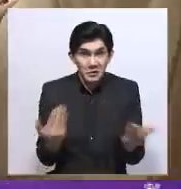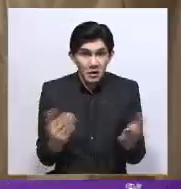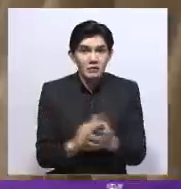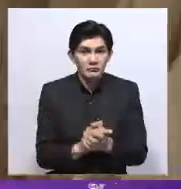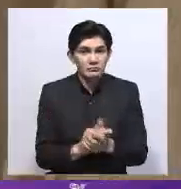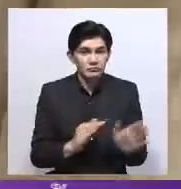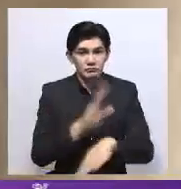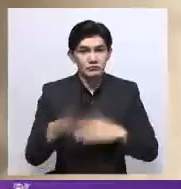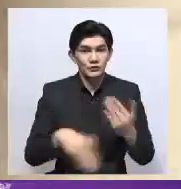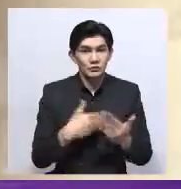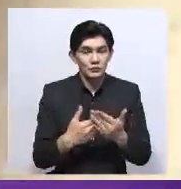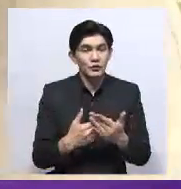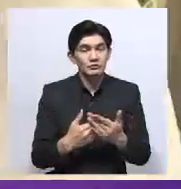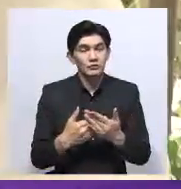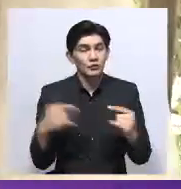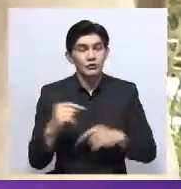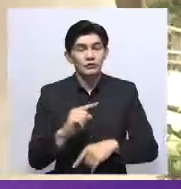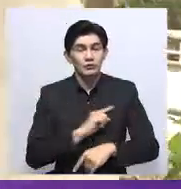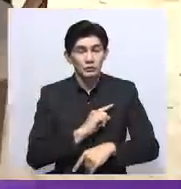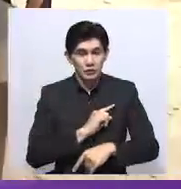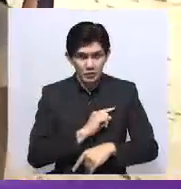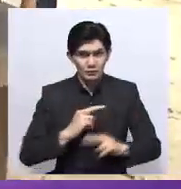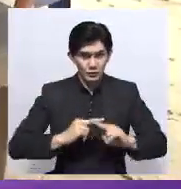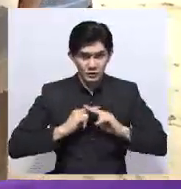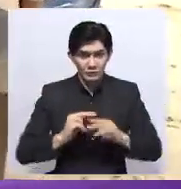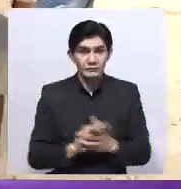เป็นเรื่องที่พวกเราต้องรักษาสิทธิ์ตัวเอง